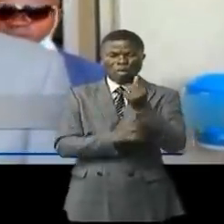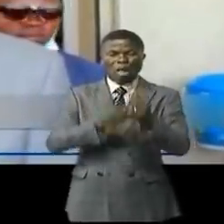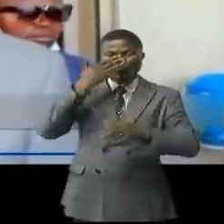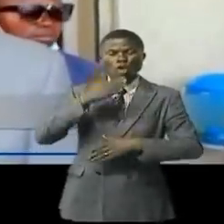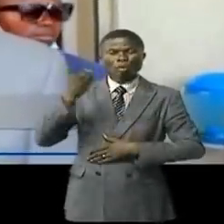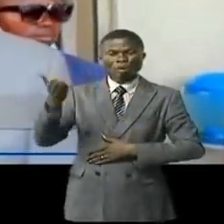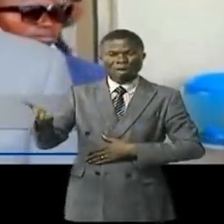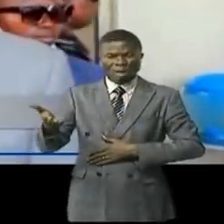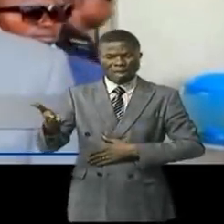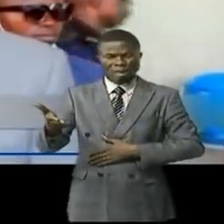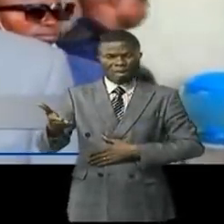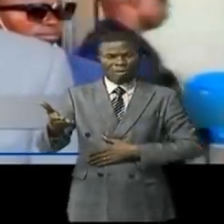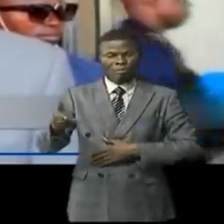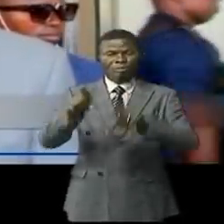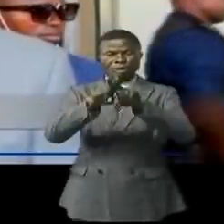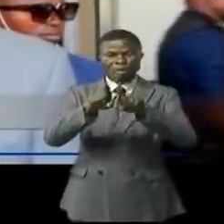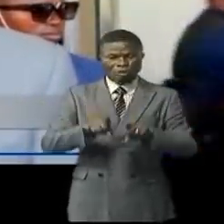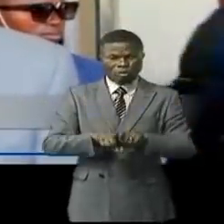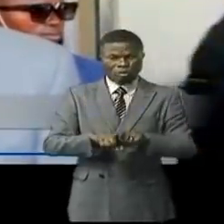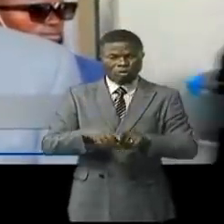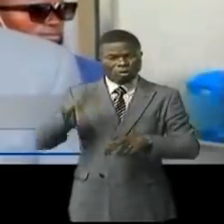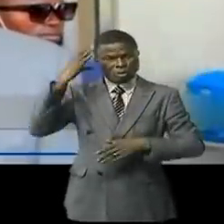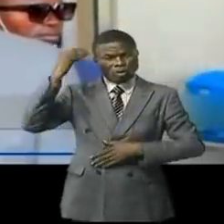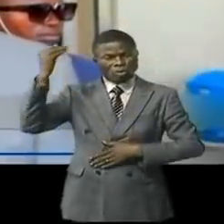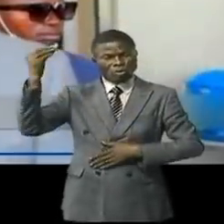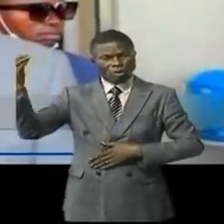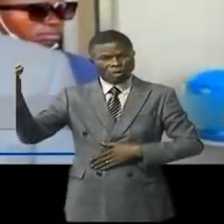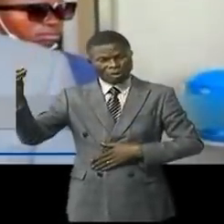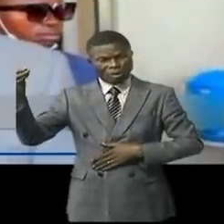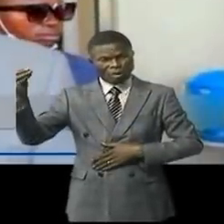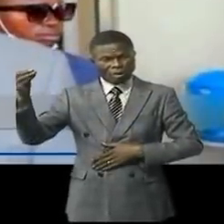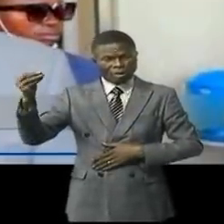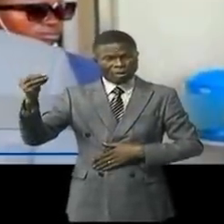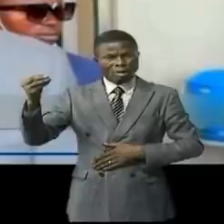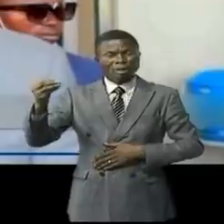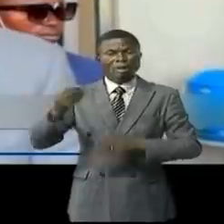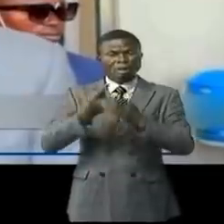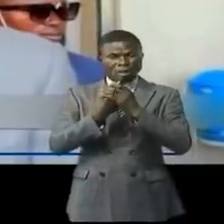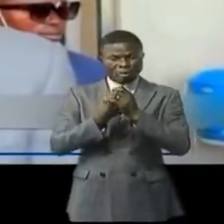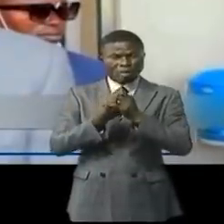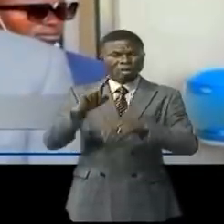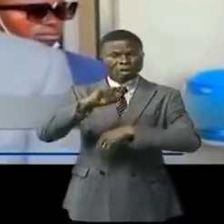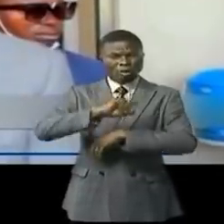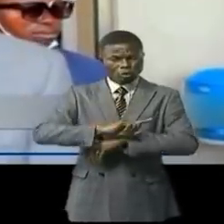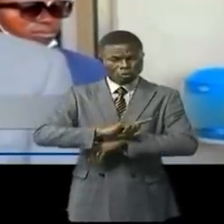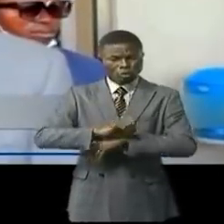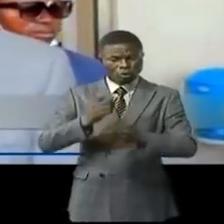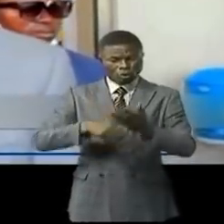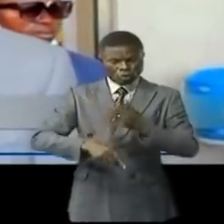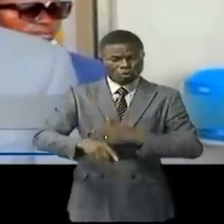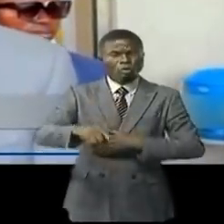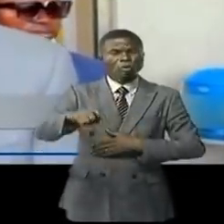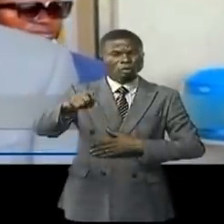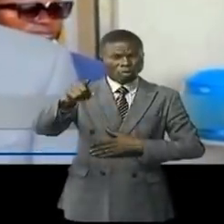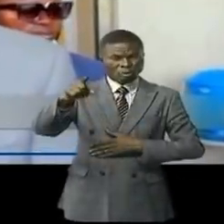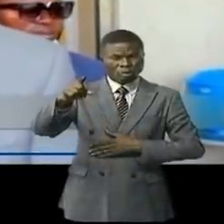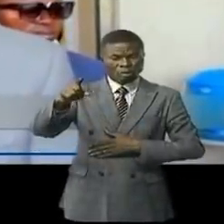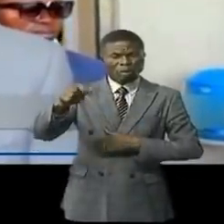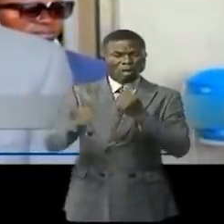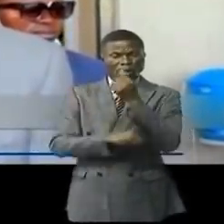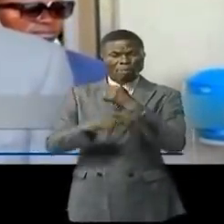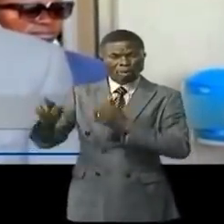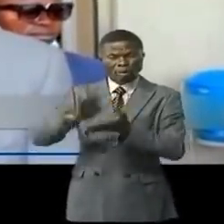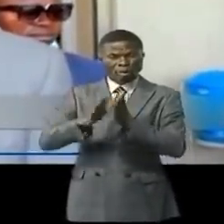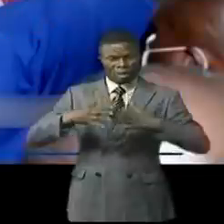ici. Et nous espérons que dans les heures qui viennent, dans les jours qui viennent, vont pouvoir se